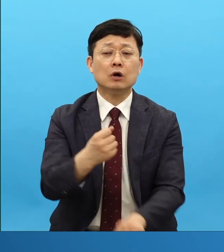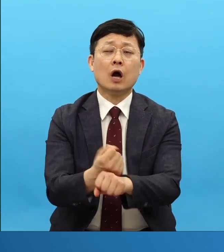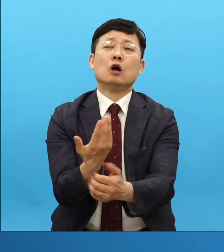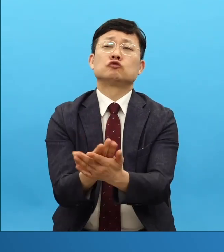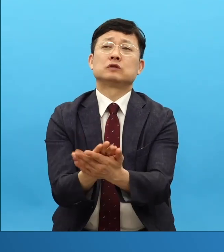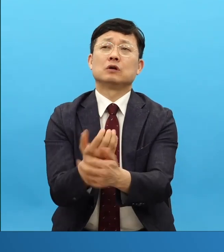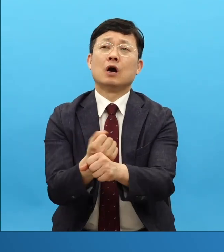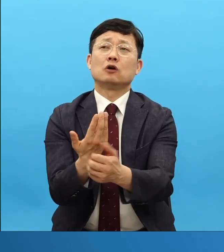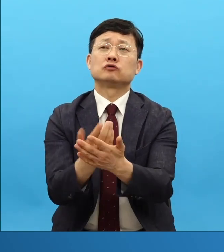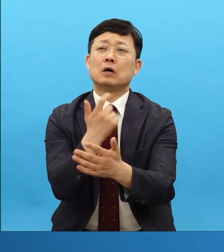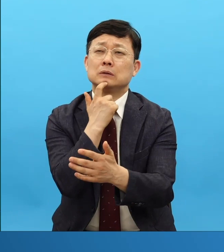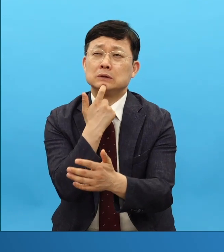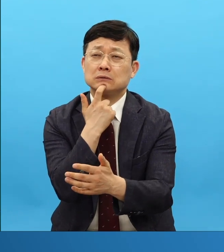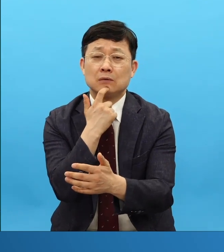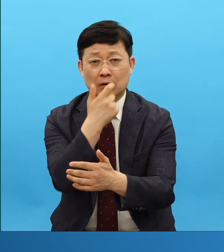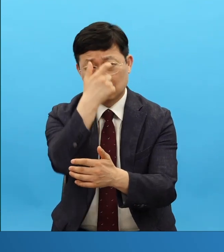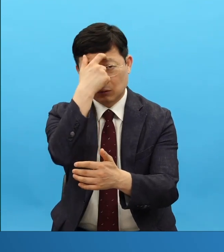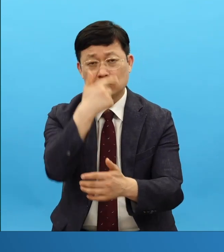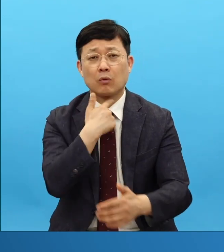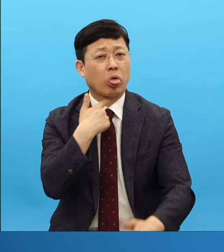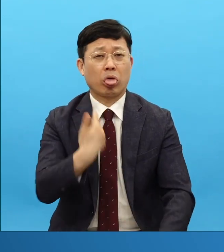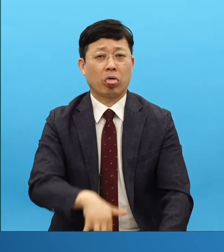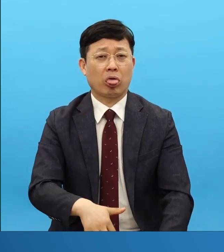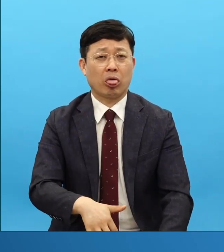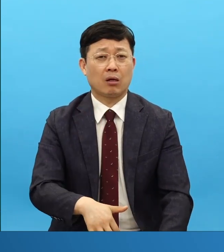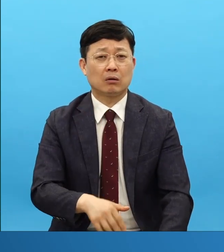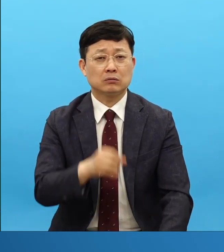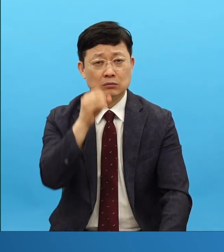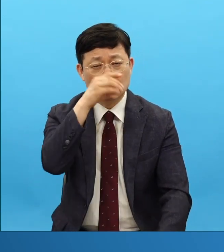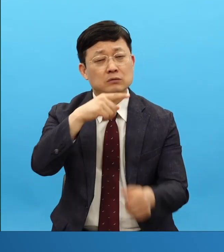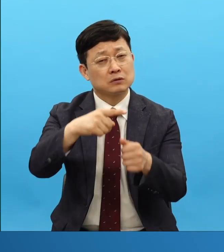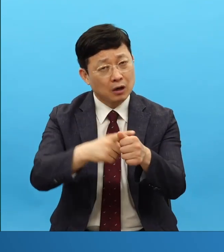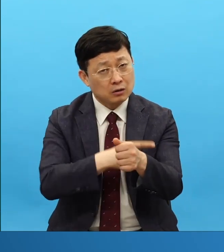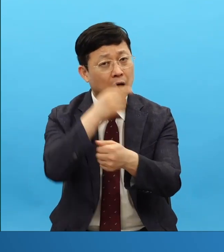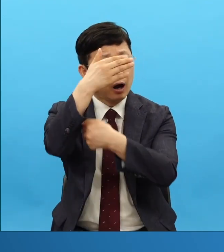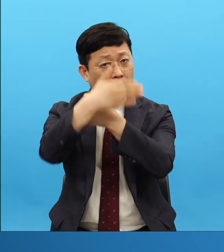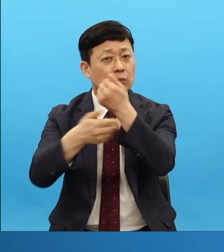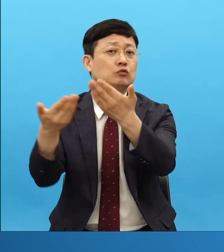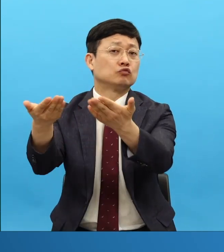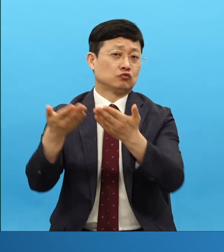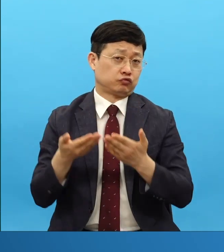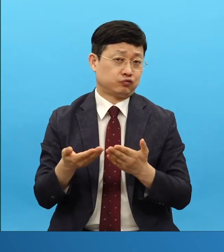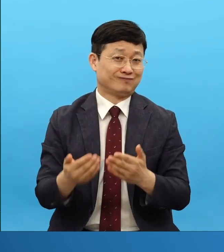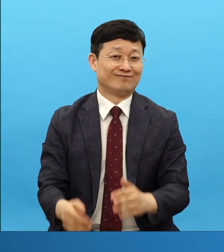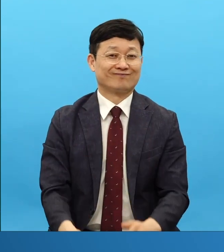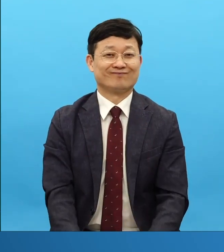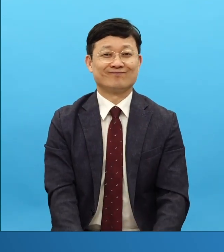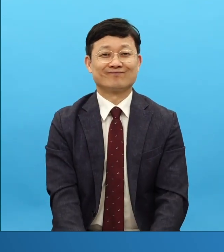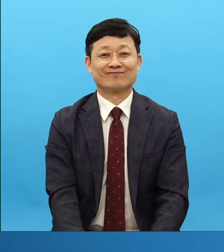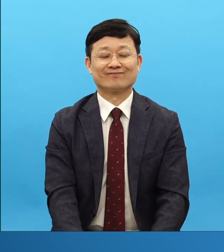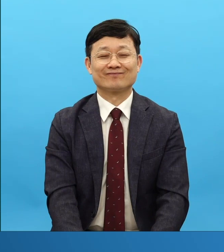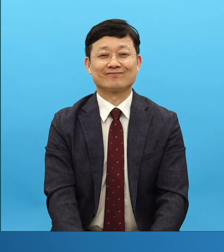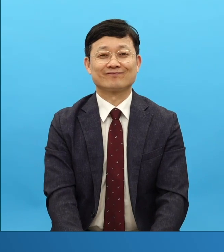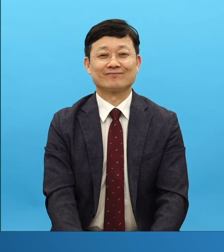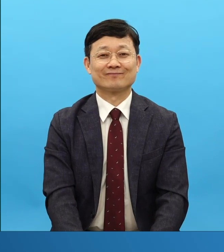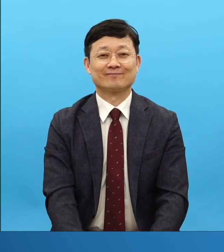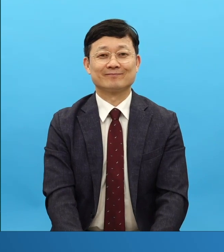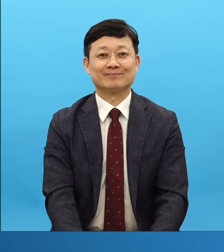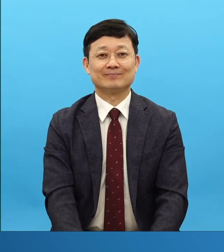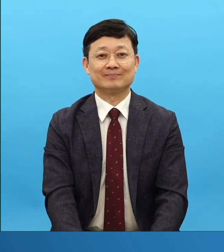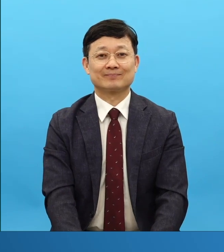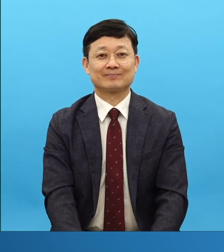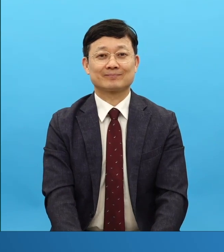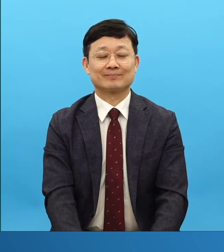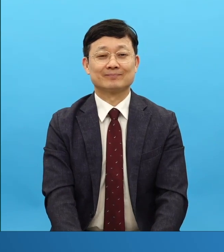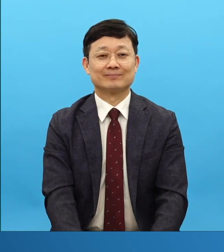갖다가 꼭 주세요. 나는 그런 기도는 하지 않거든요. 하나님 주신 거예요. And of course, it's not even the Bible that way, but I don't pray that God give me that piece of land. I